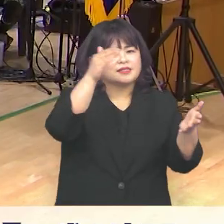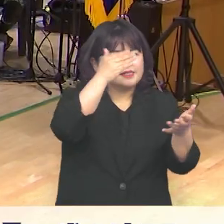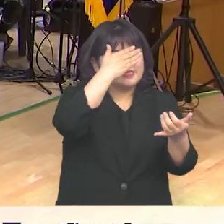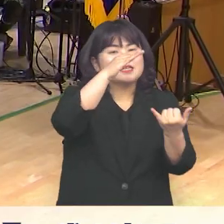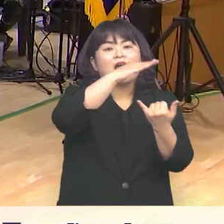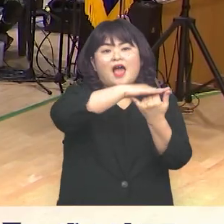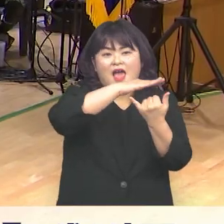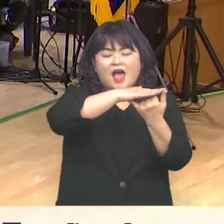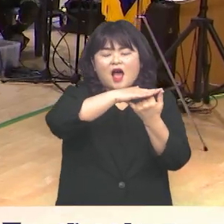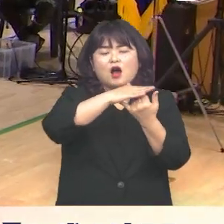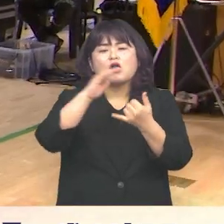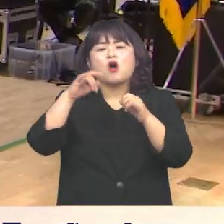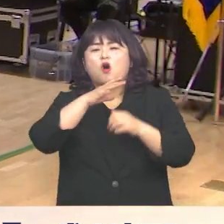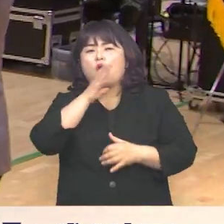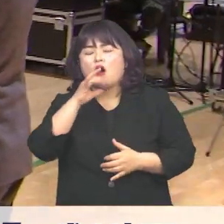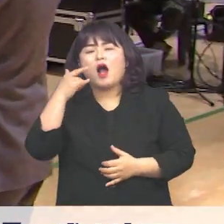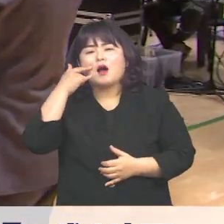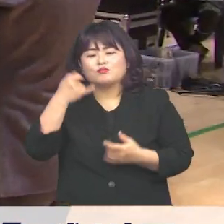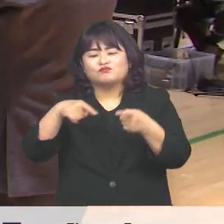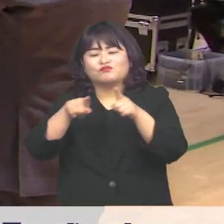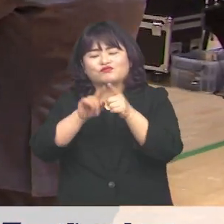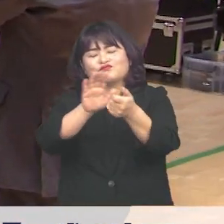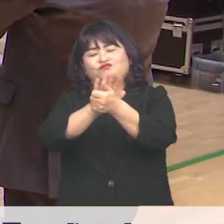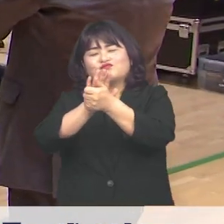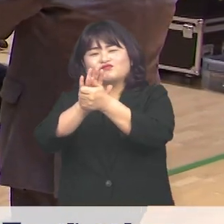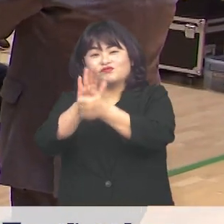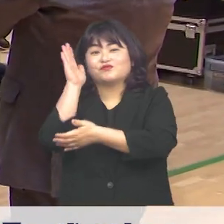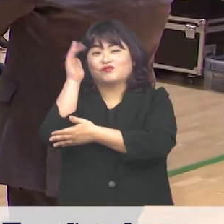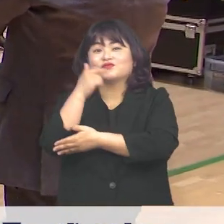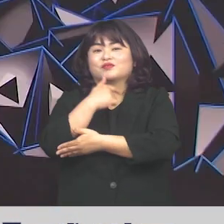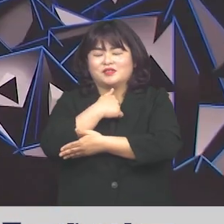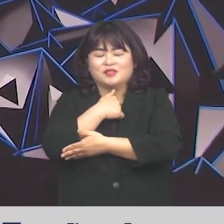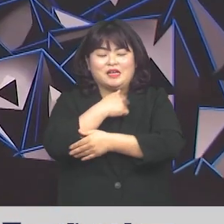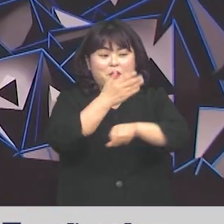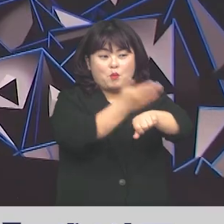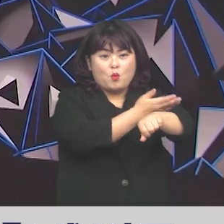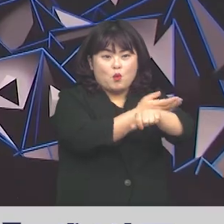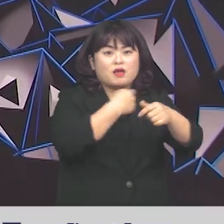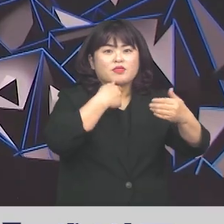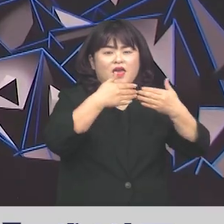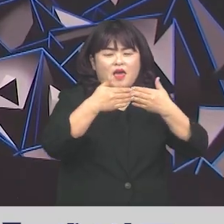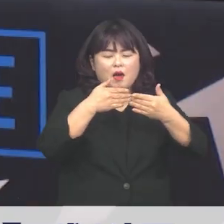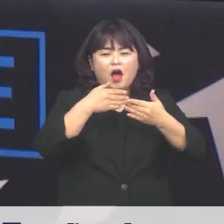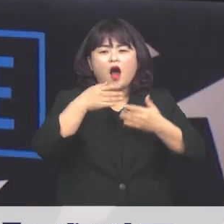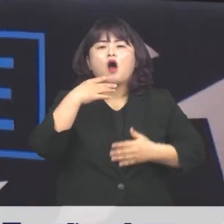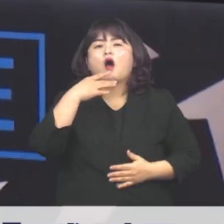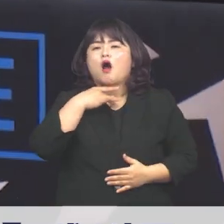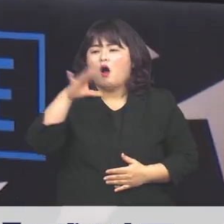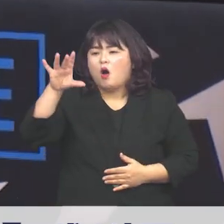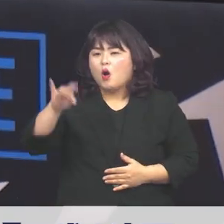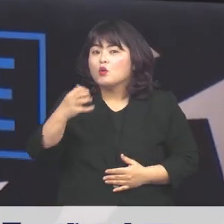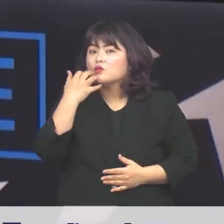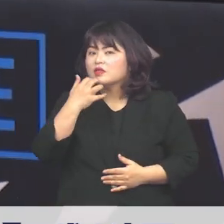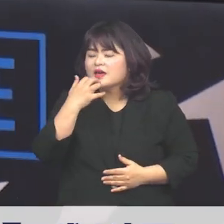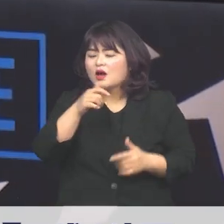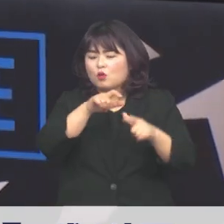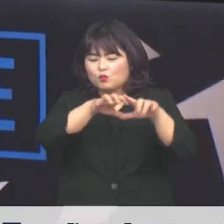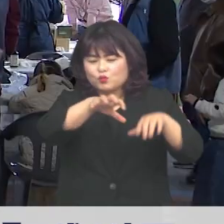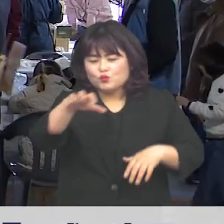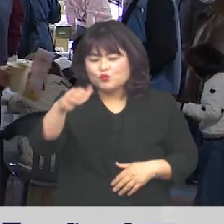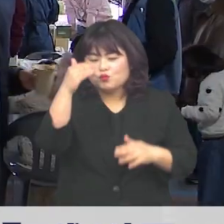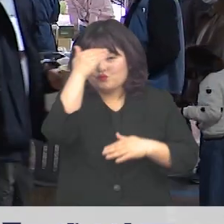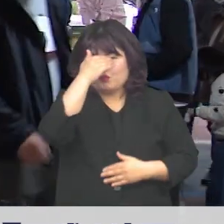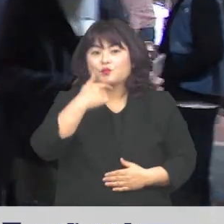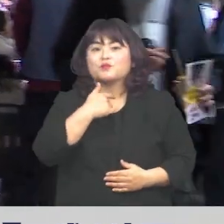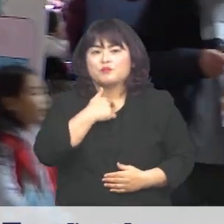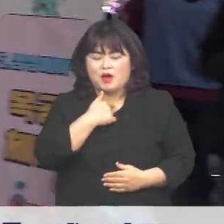학부모들에게 응원과 격려를 전했습니다. 이날 행사에서 이 시장은 목공 체험과 스포츠 게임, 퍼스널 컬러 체험 등 여러